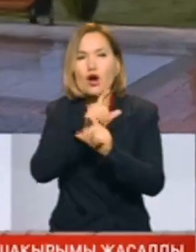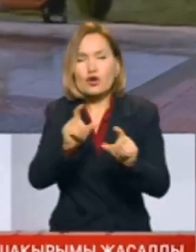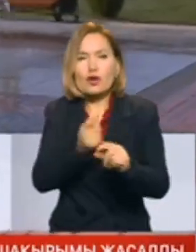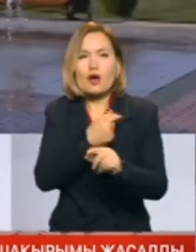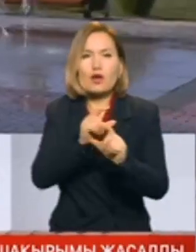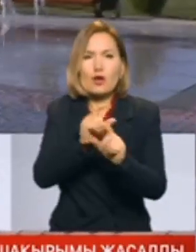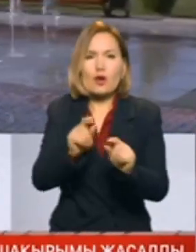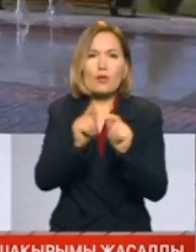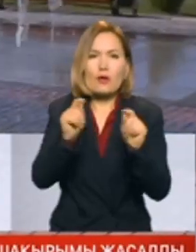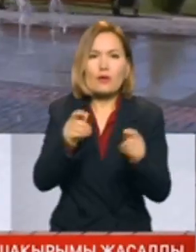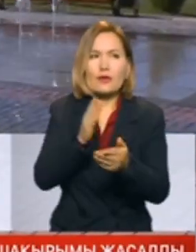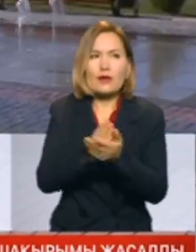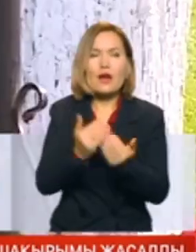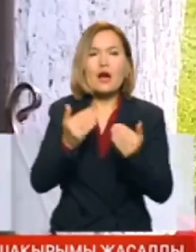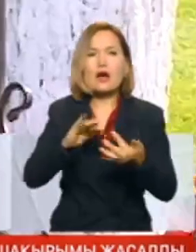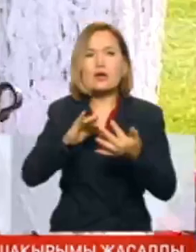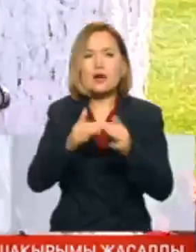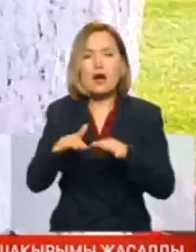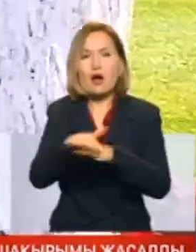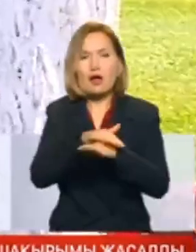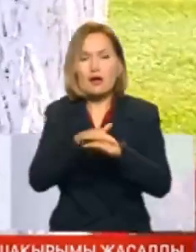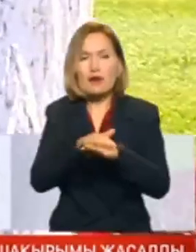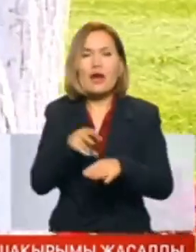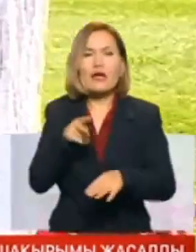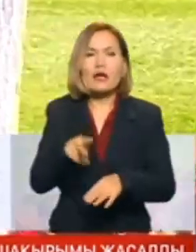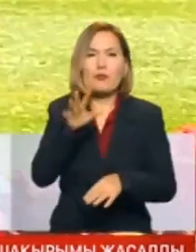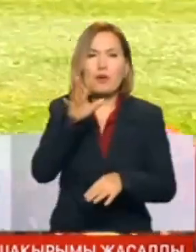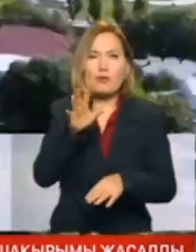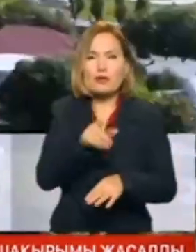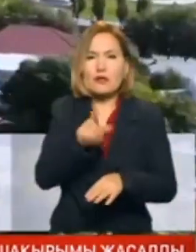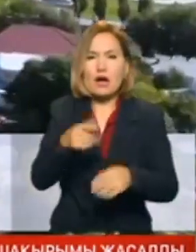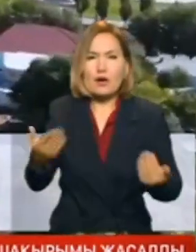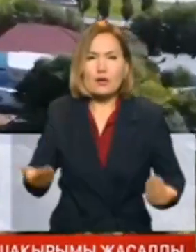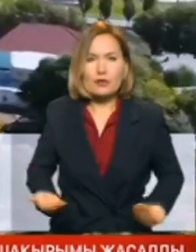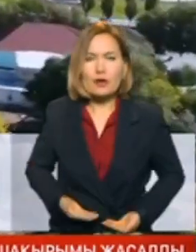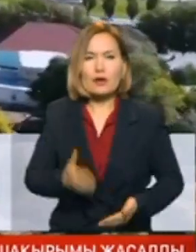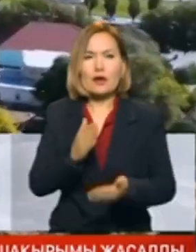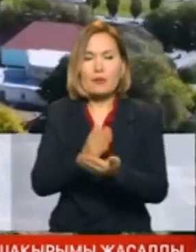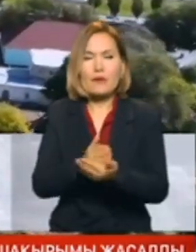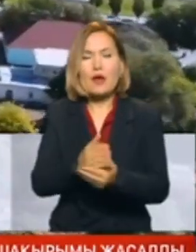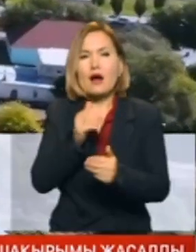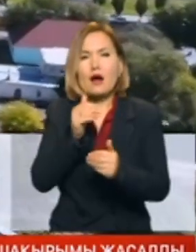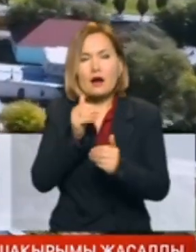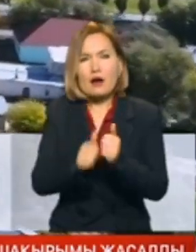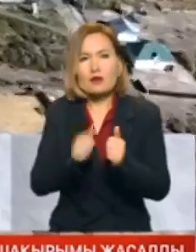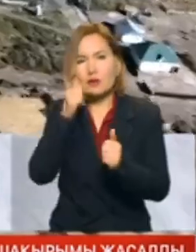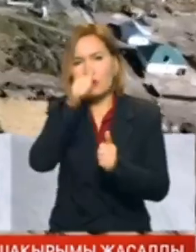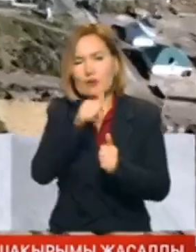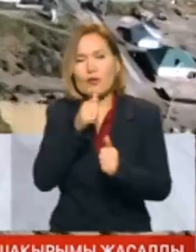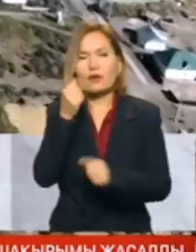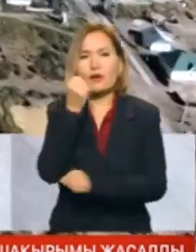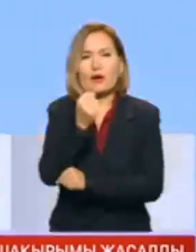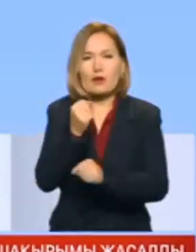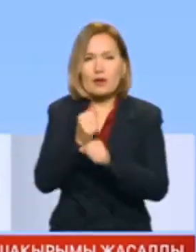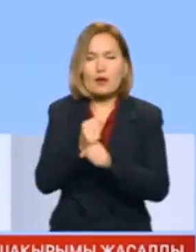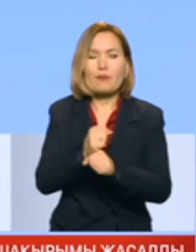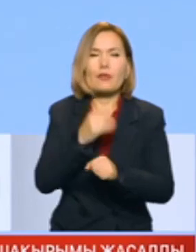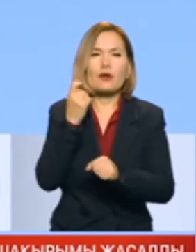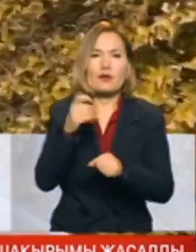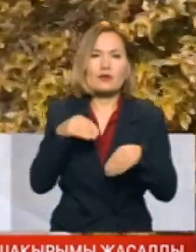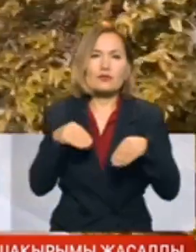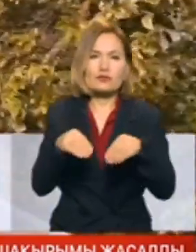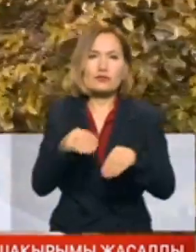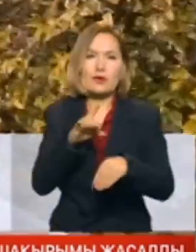азаматтар атсалысып келеді. Қазір ауыл халқы 2,5 мыңға жуық, тұрғындар негізінен күріш шаруашылығымен айналысады.